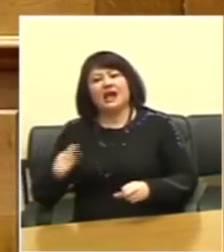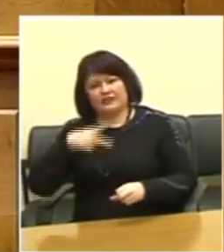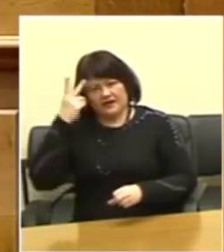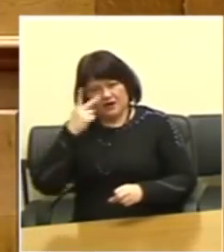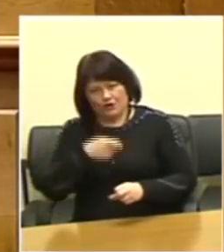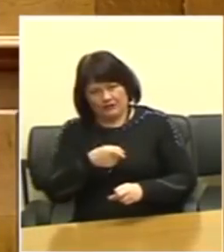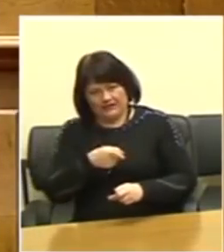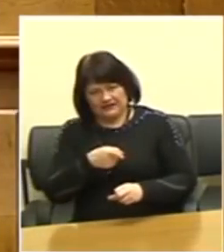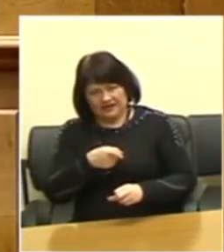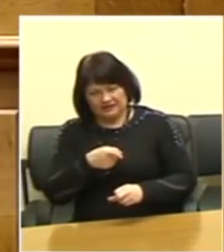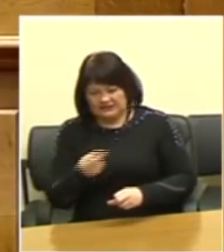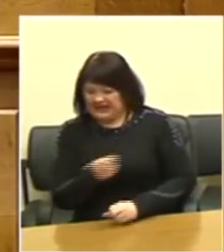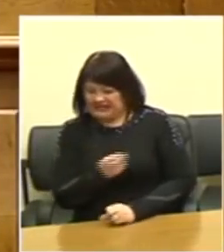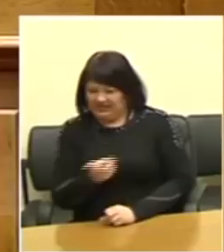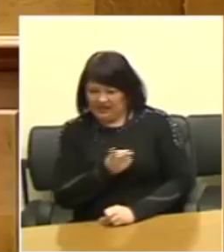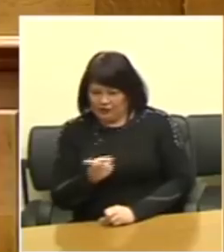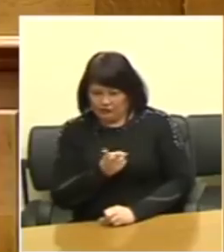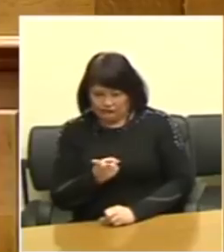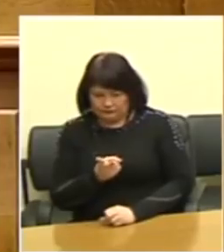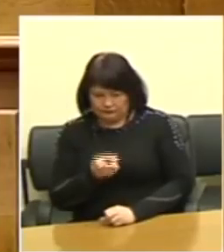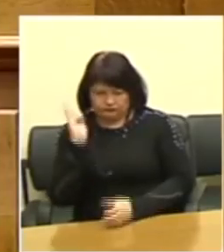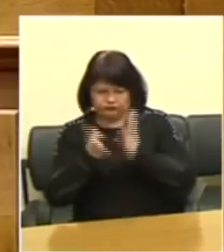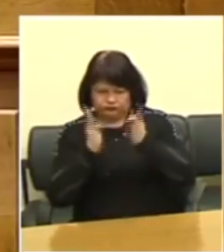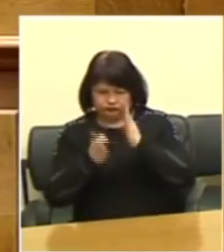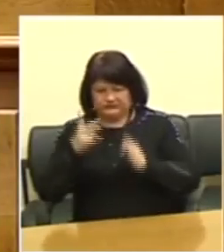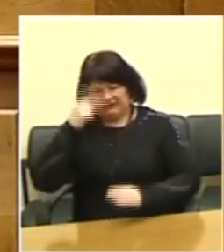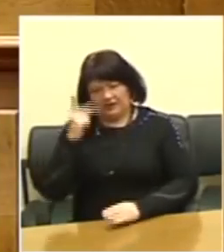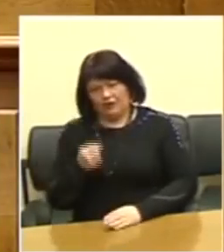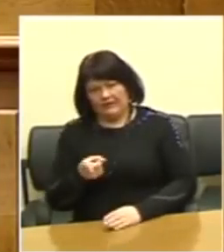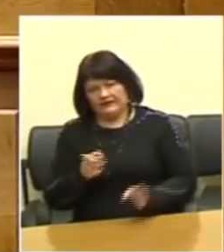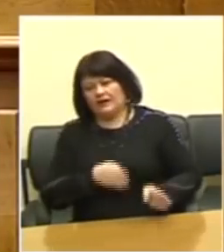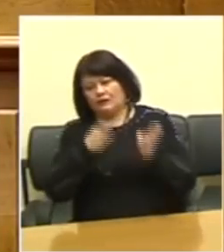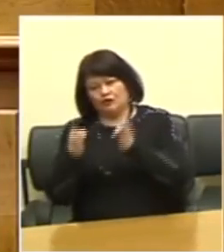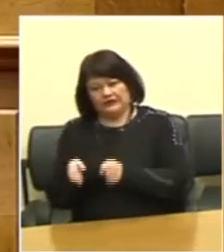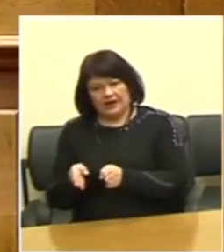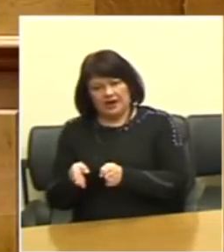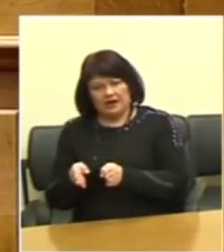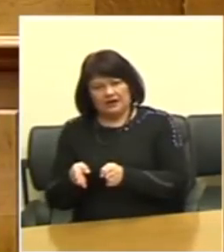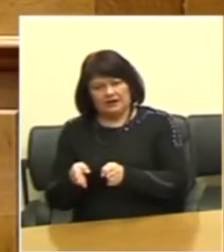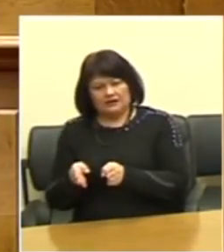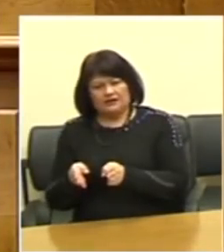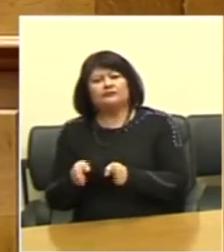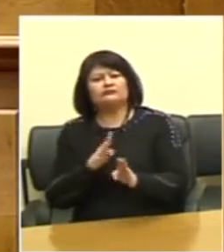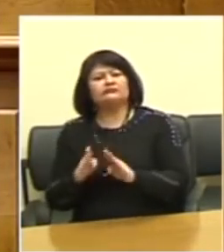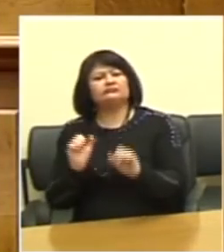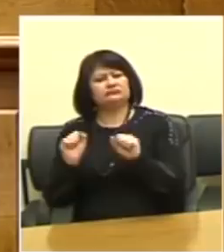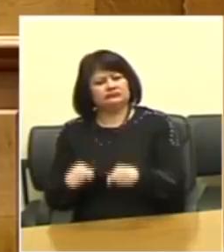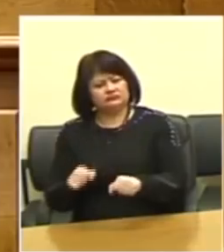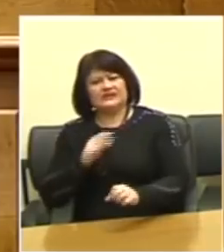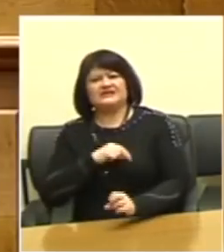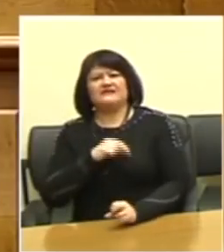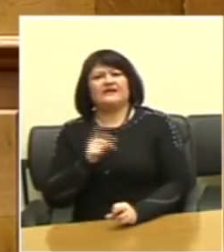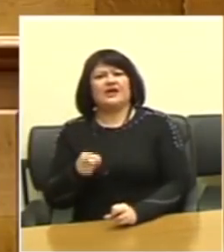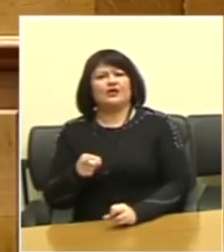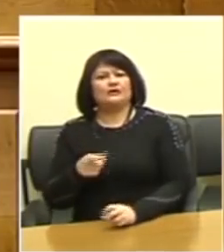υπηρετεί ο νέος διπολισμός, και από την άλλη η υπηρέτηση και η υπεράσπιση των συμφερόντων